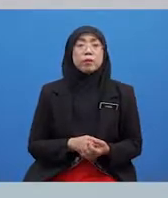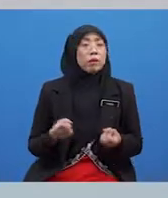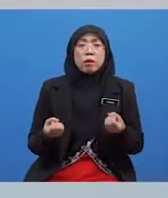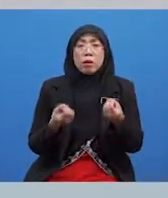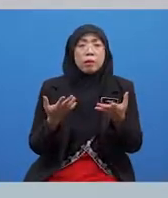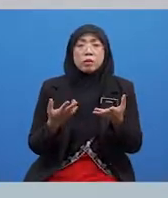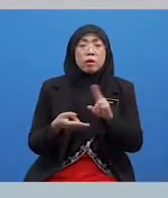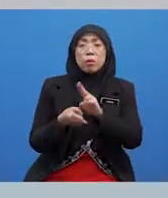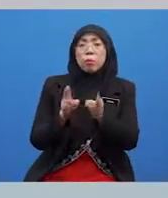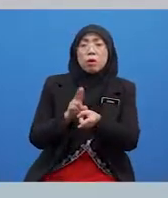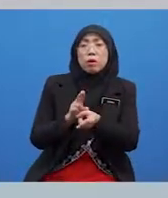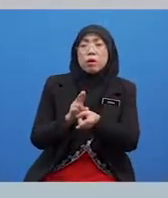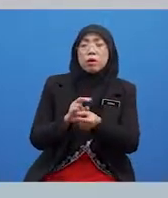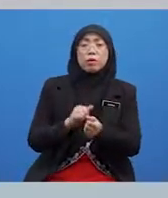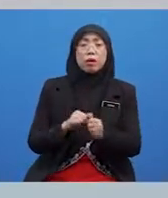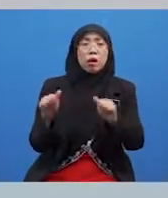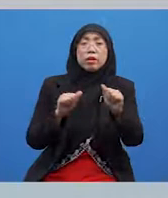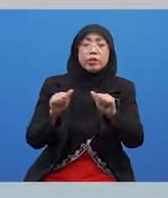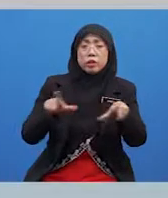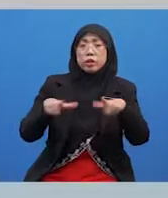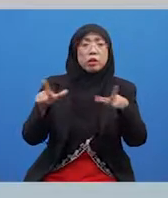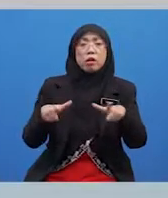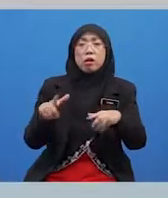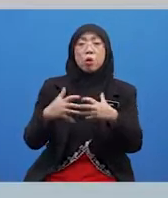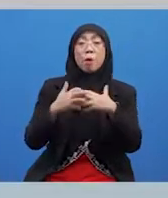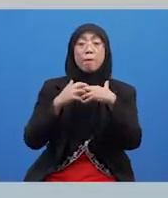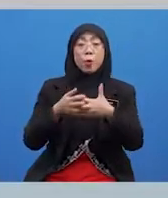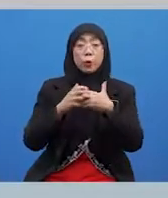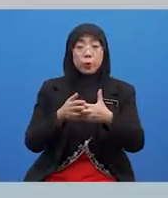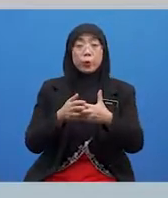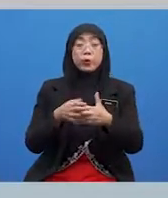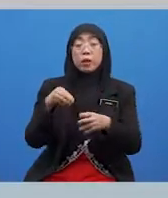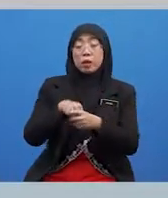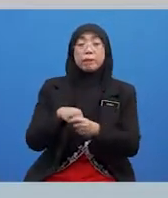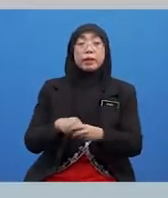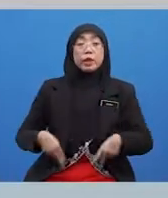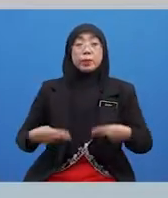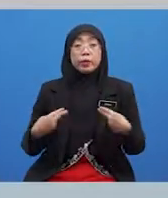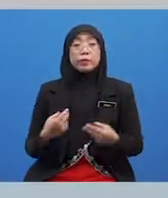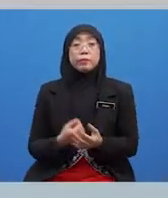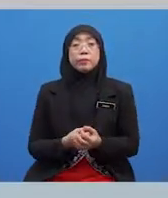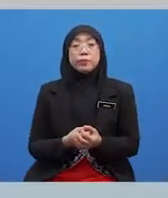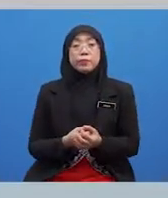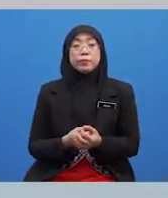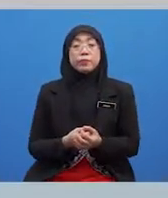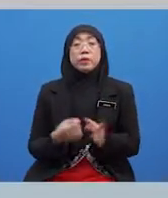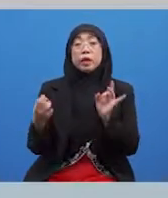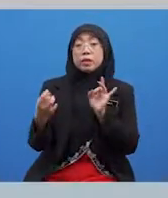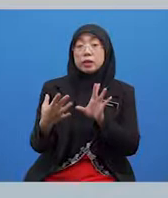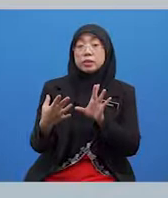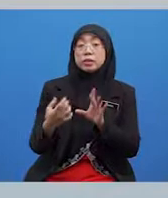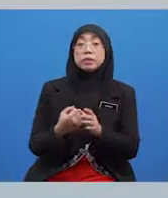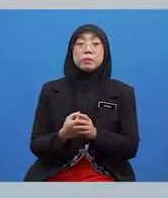baka, biologi, semula jadi dan faktor dalaman. Setiap individu